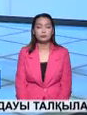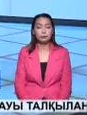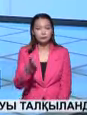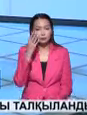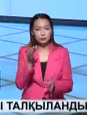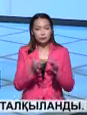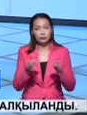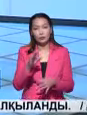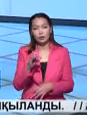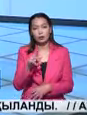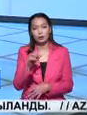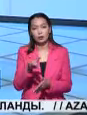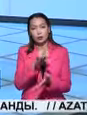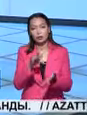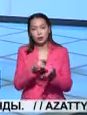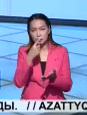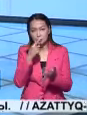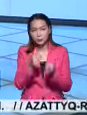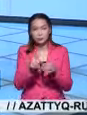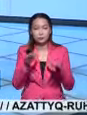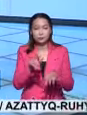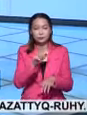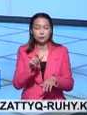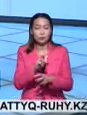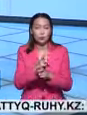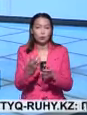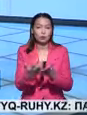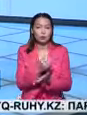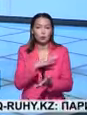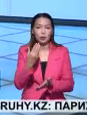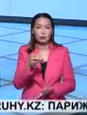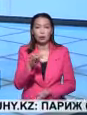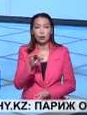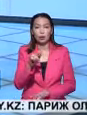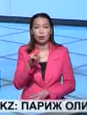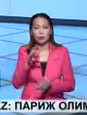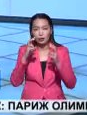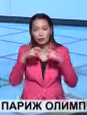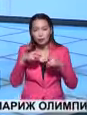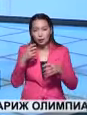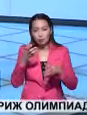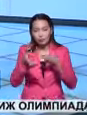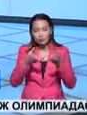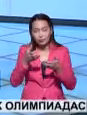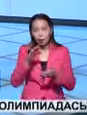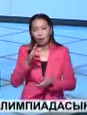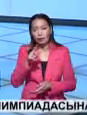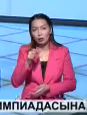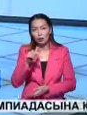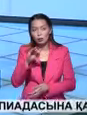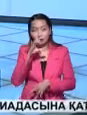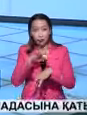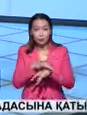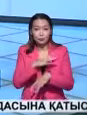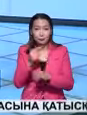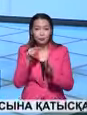Алматы облысындағы Талғар қаласына жақын жерде адам сүйектері табылды. Оны петроглиф зерттеушісі Ольга Гумирова байқаған. Айтуынша олардың